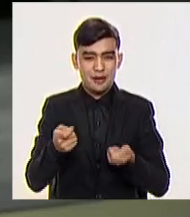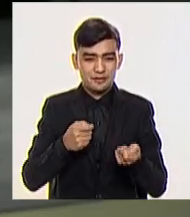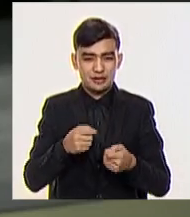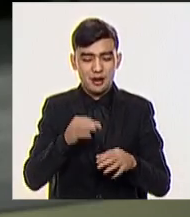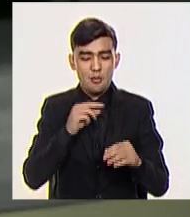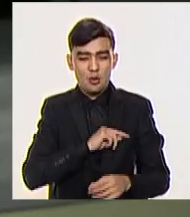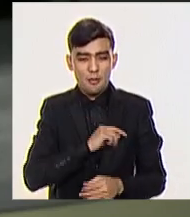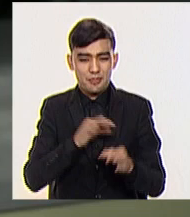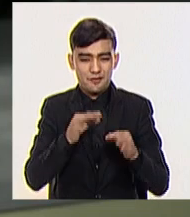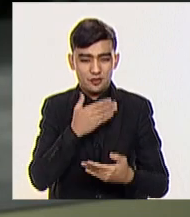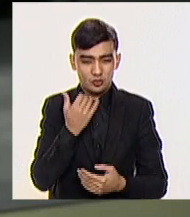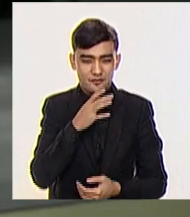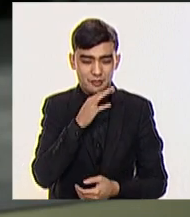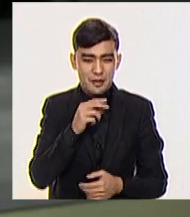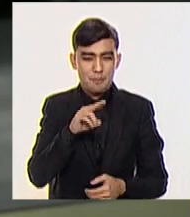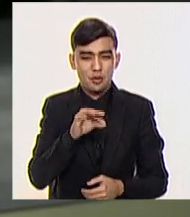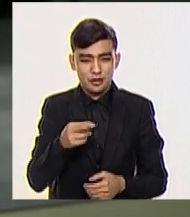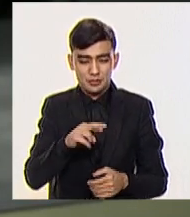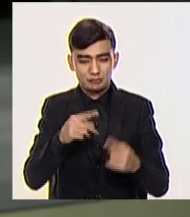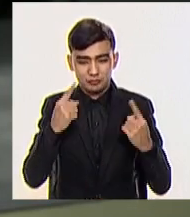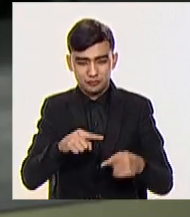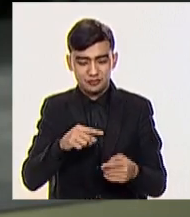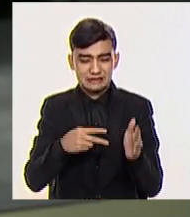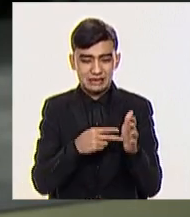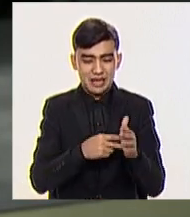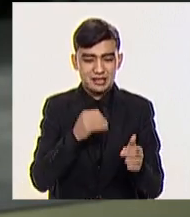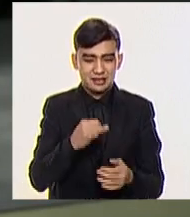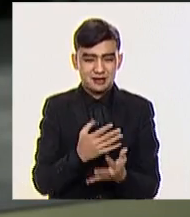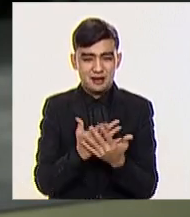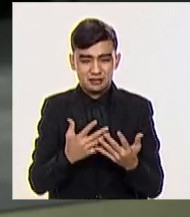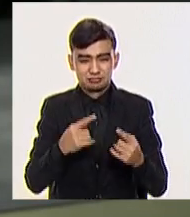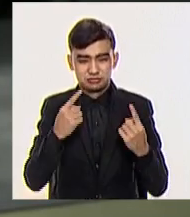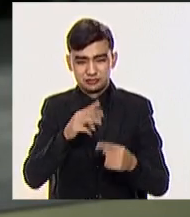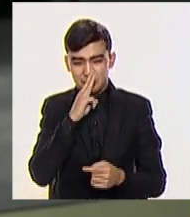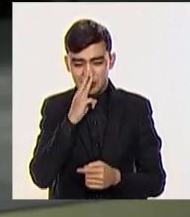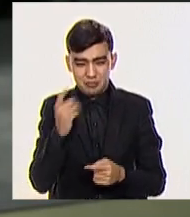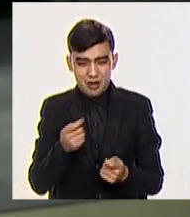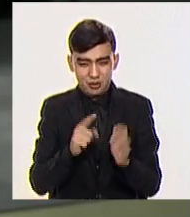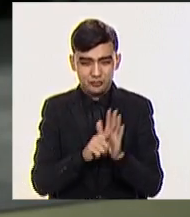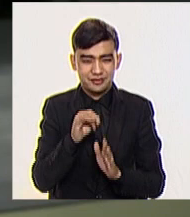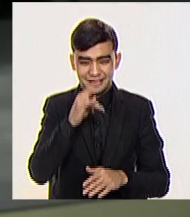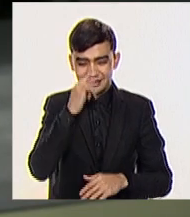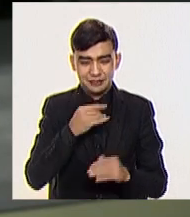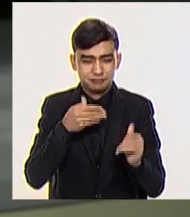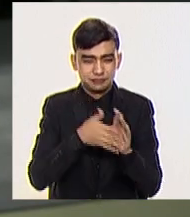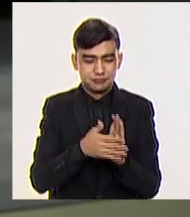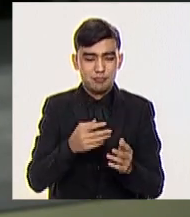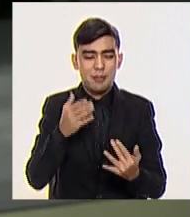неэффективно. Пандемия и падение цен на сырье снизили доходы населения, поэтому казахстанцы тратят